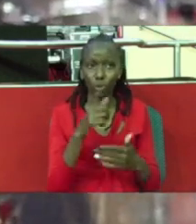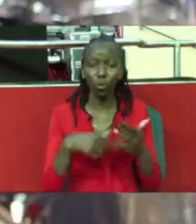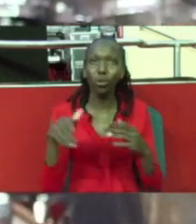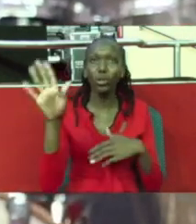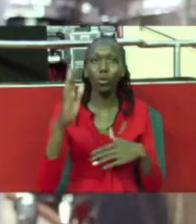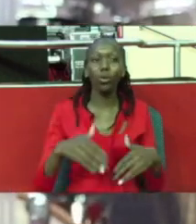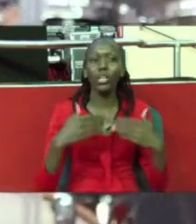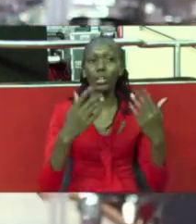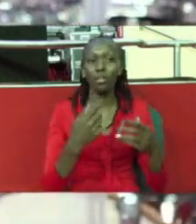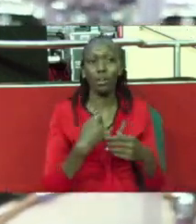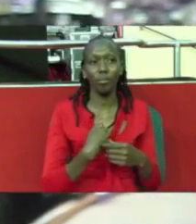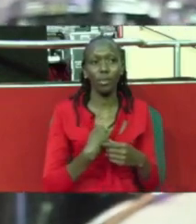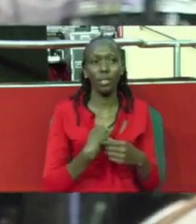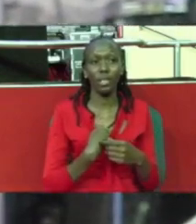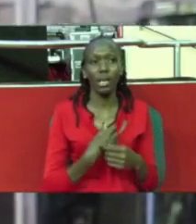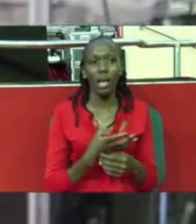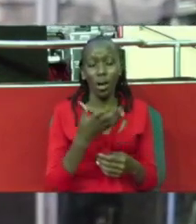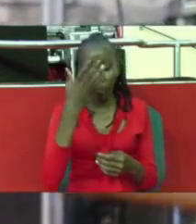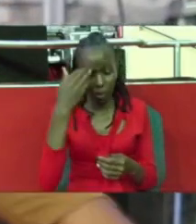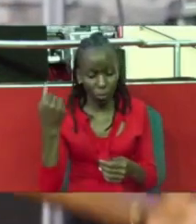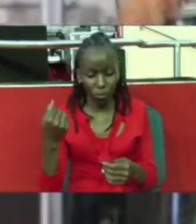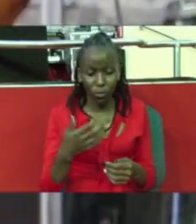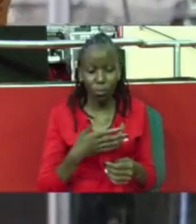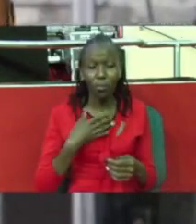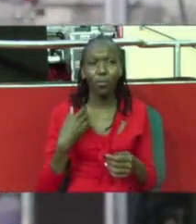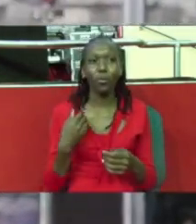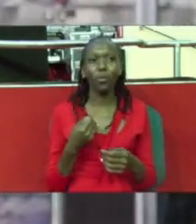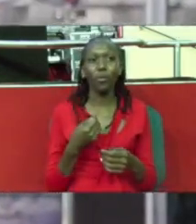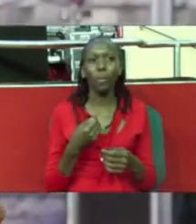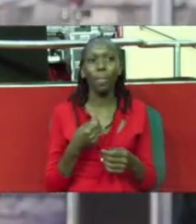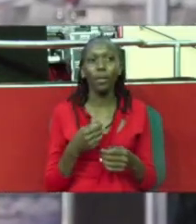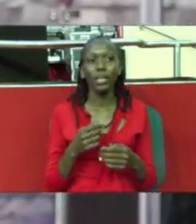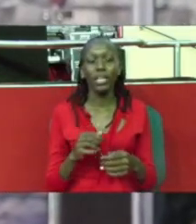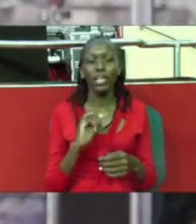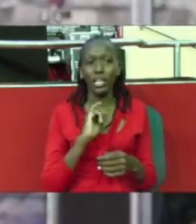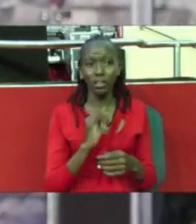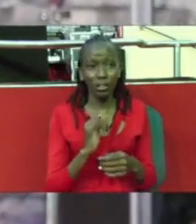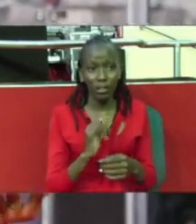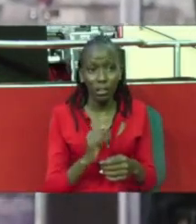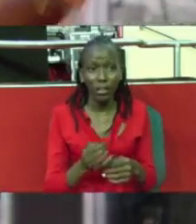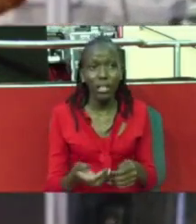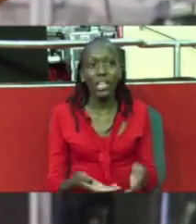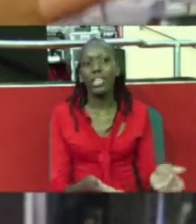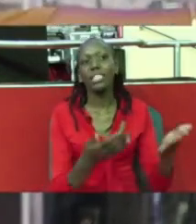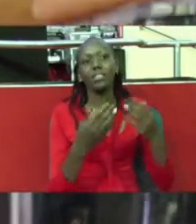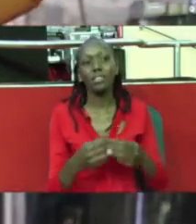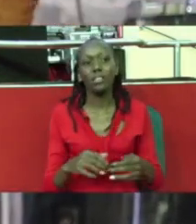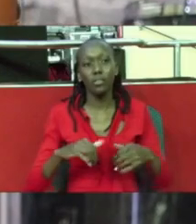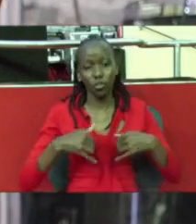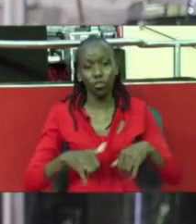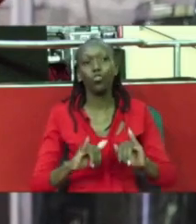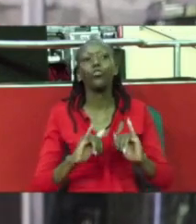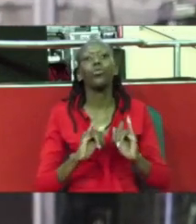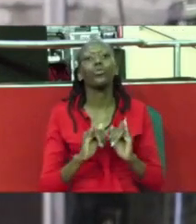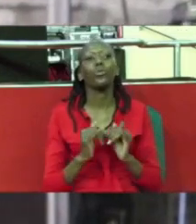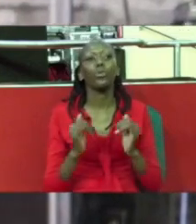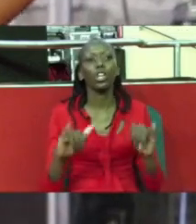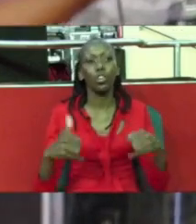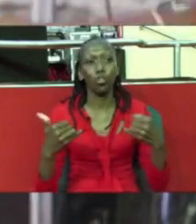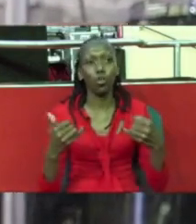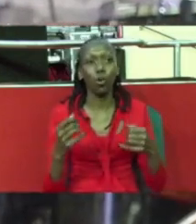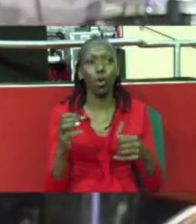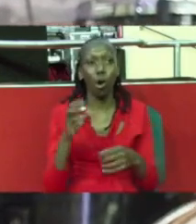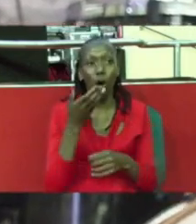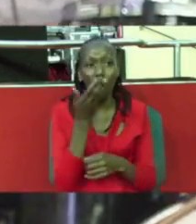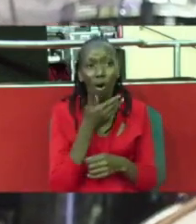ndani yangu, because my expectation, kwa sababu tarajio langu, is to receive new oil, ni kupata mafuta mapya, I want the new oil, ni wangapi wanataka